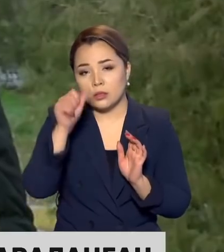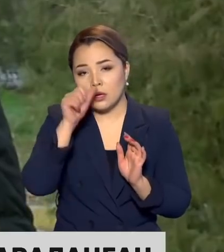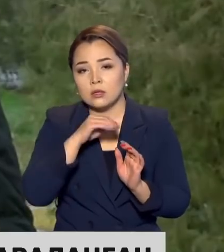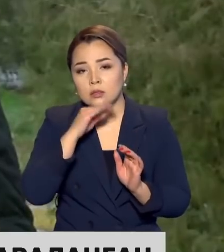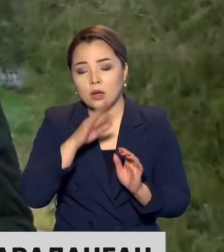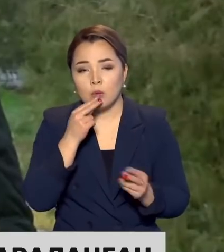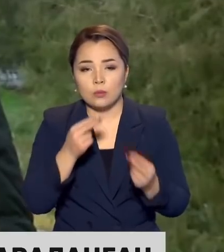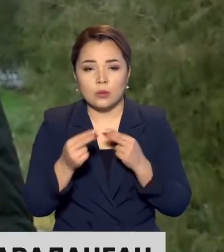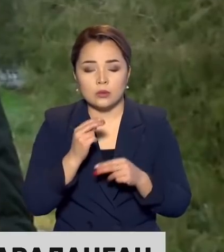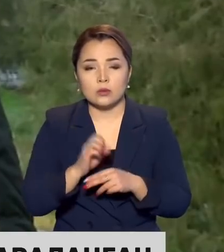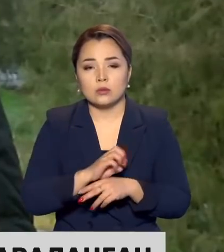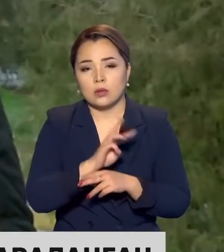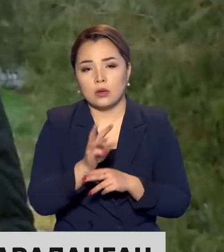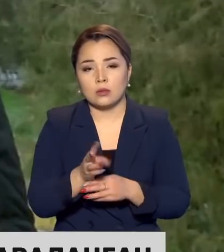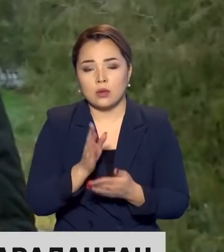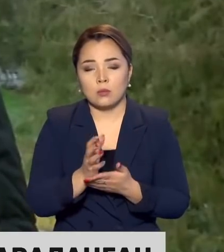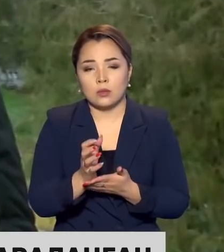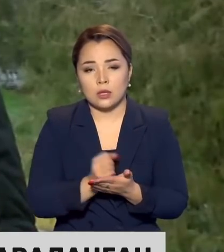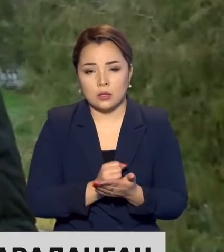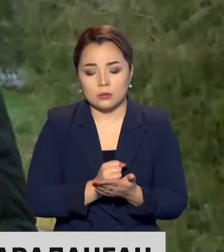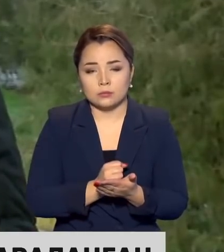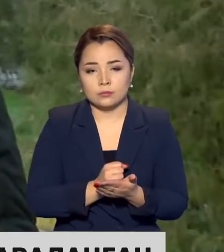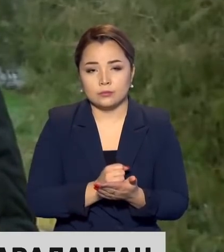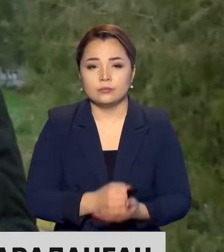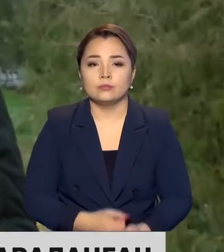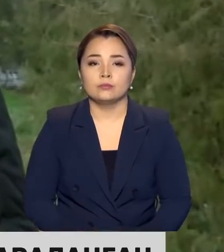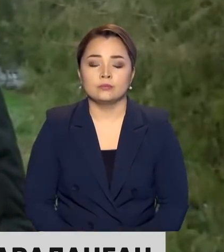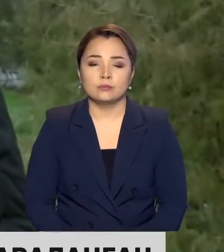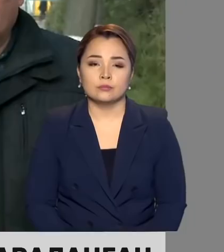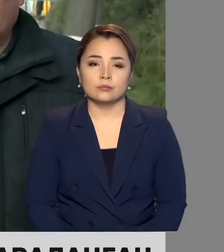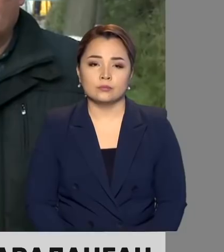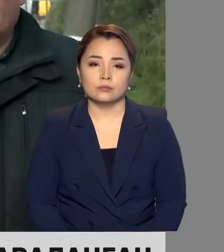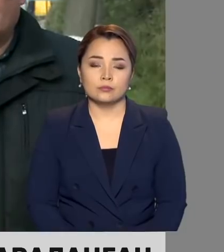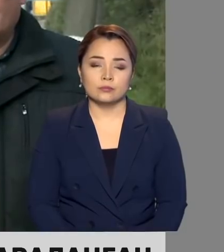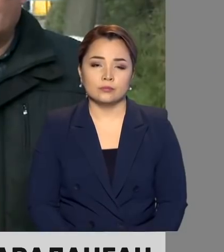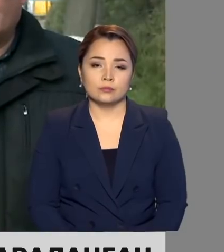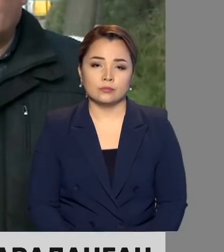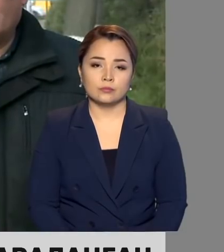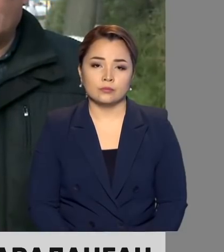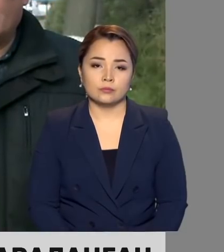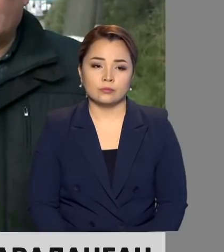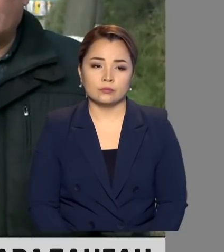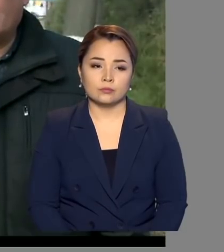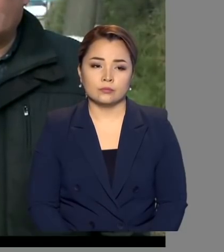жететіндей азық түлік қоры жасақталды. Студия.